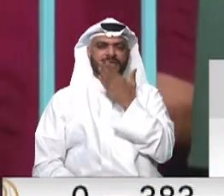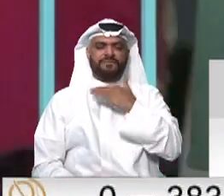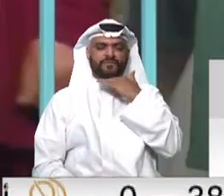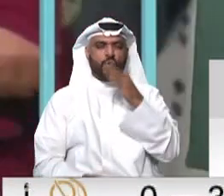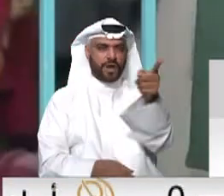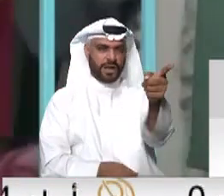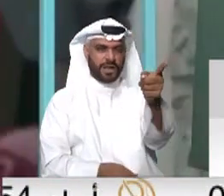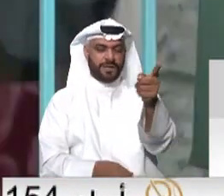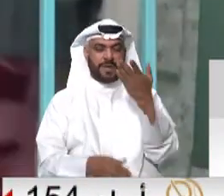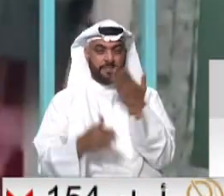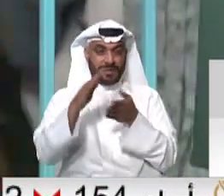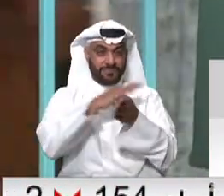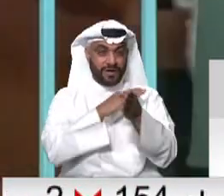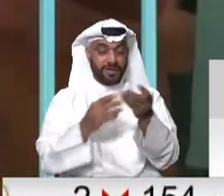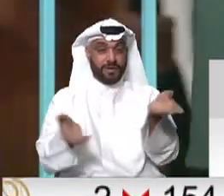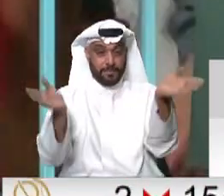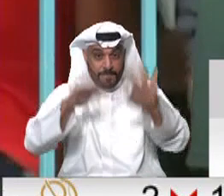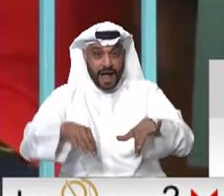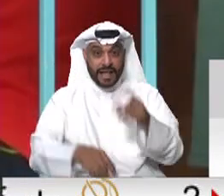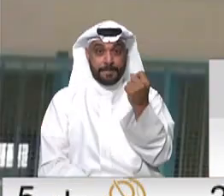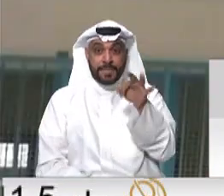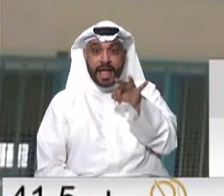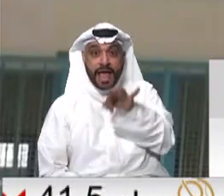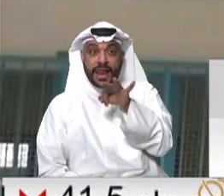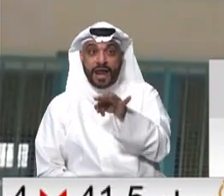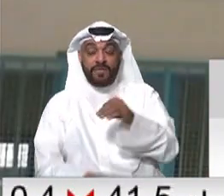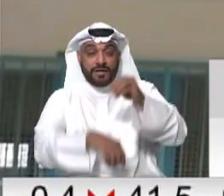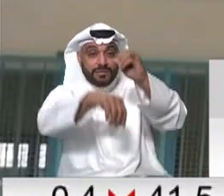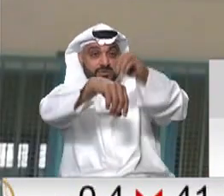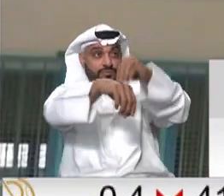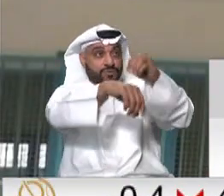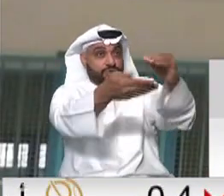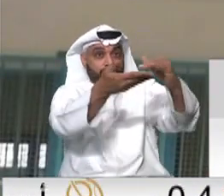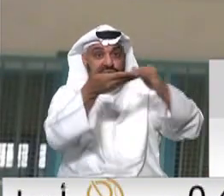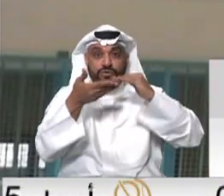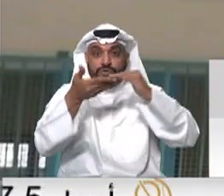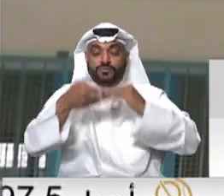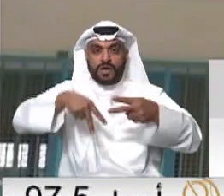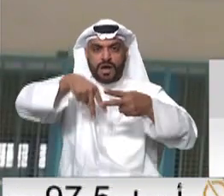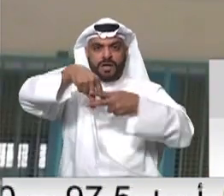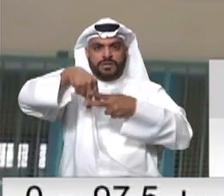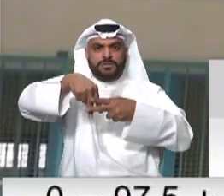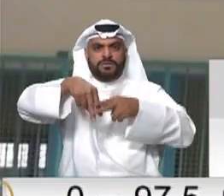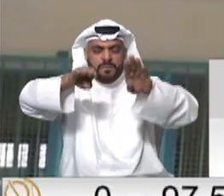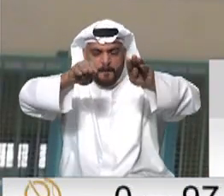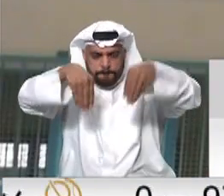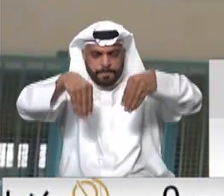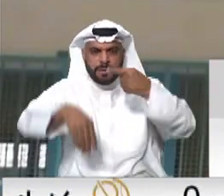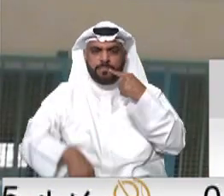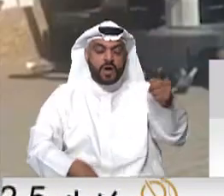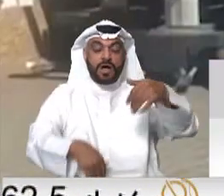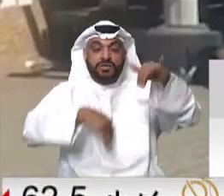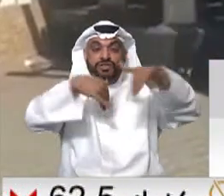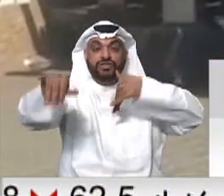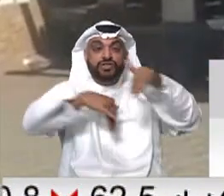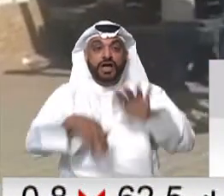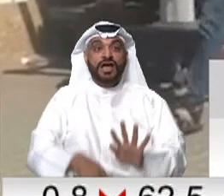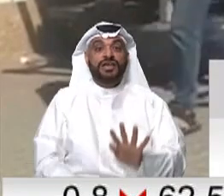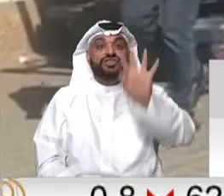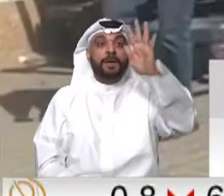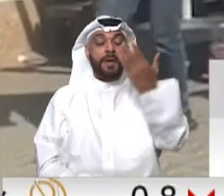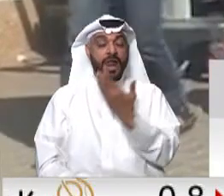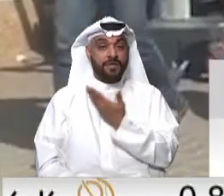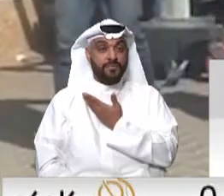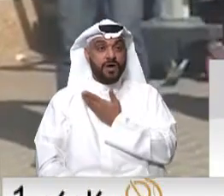وفيما سعى مئات الالاف الى الاستجابه لاوامر الاحتلال باخلاء شمال القطاع احتشد اخرون